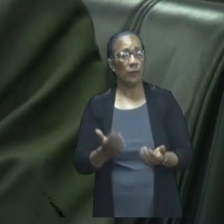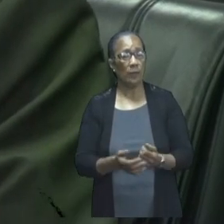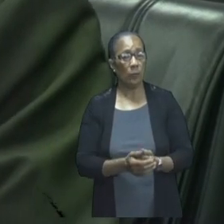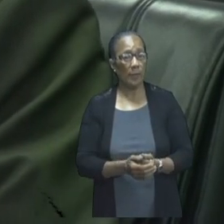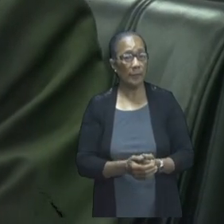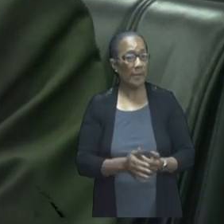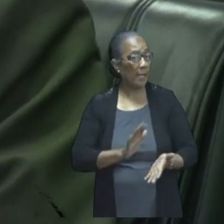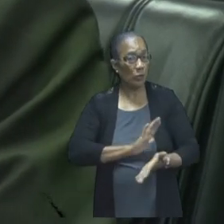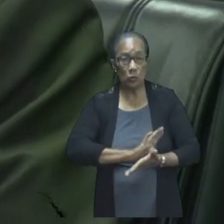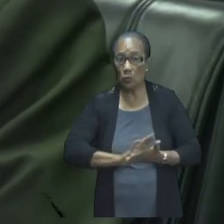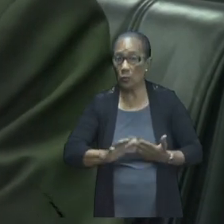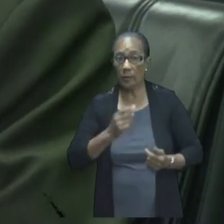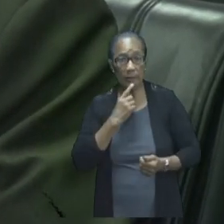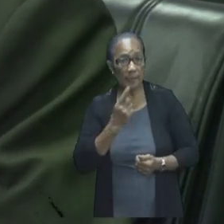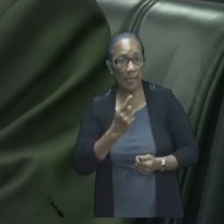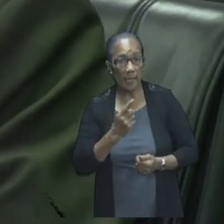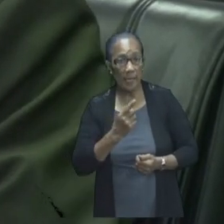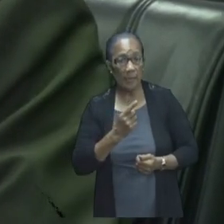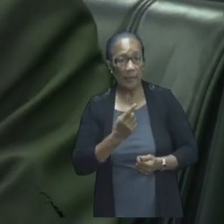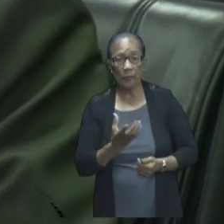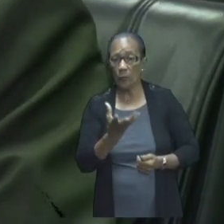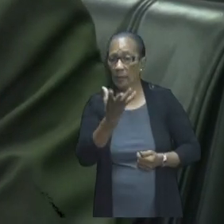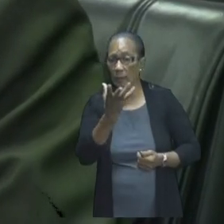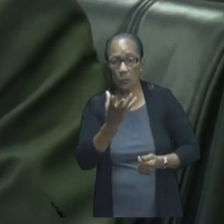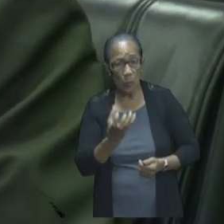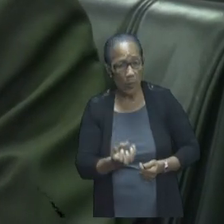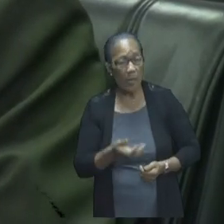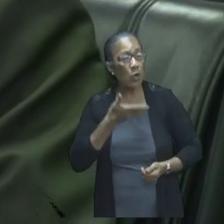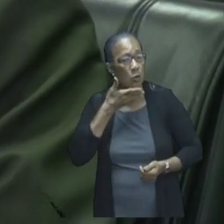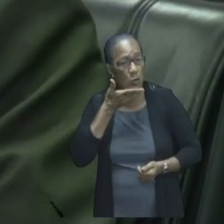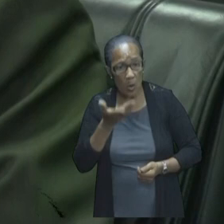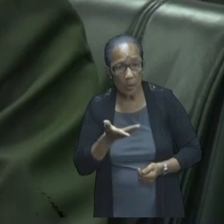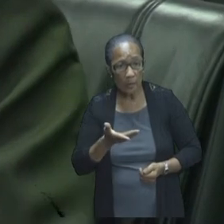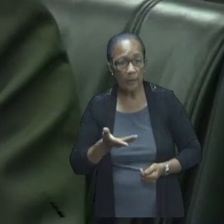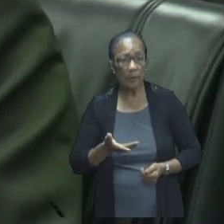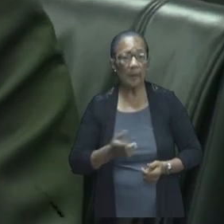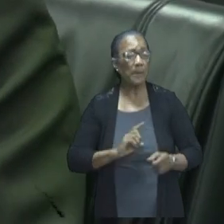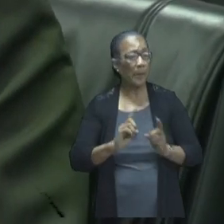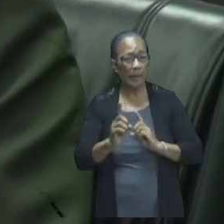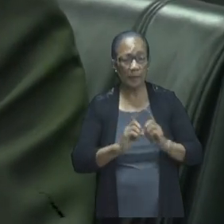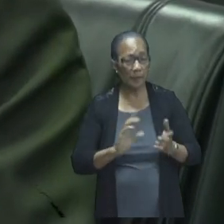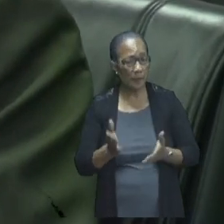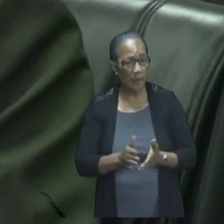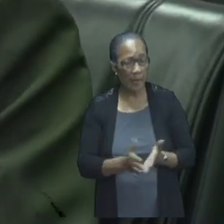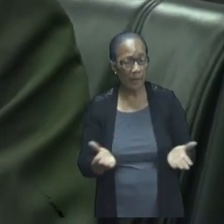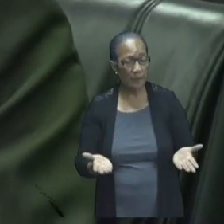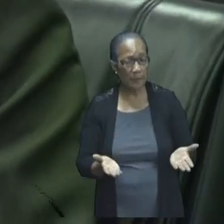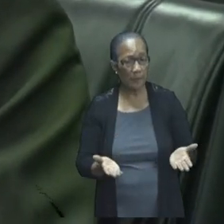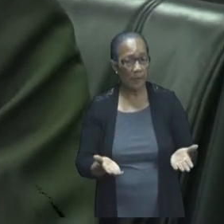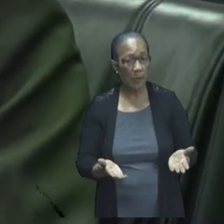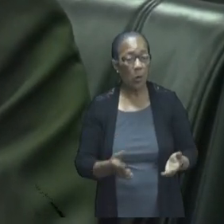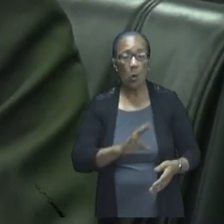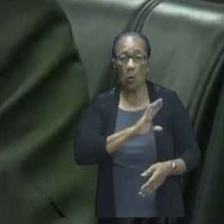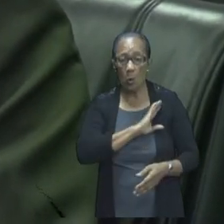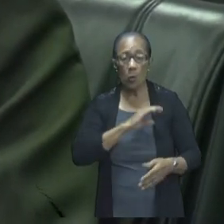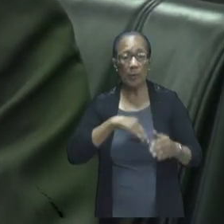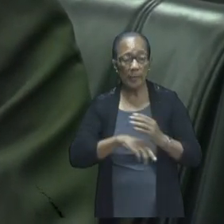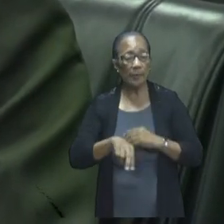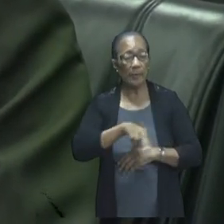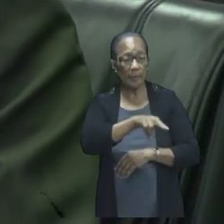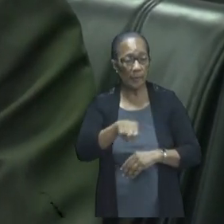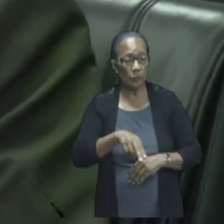er is nooit rust en dat we geen voorstander zijn van jongerenparticipatie integendeel is steeds geen stress ook in de nationale assemblee